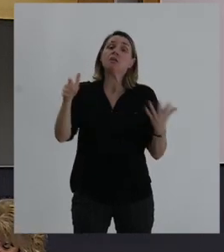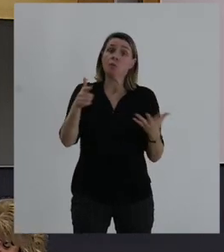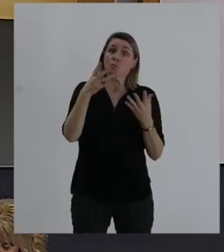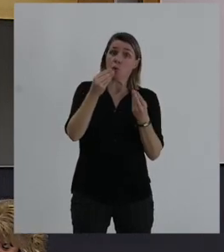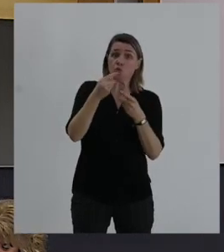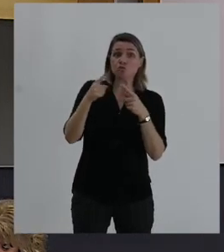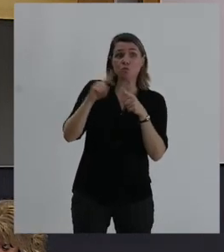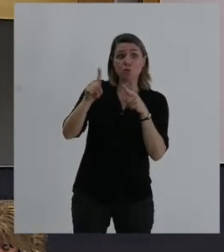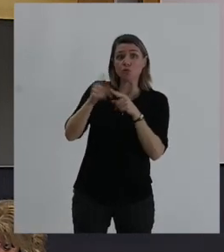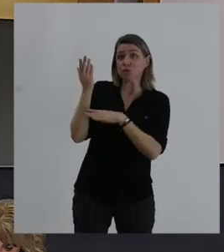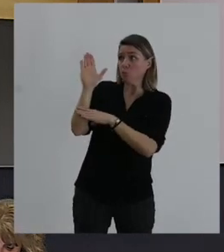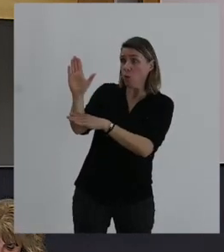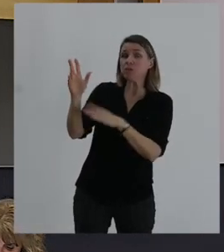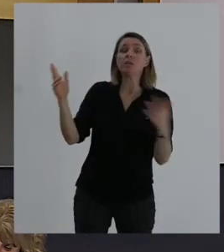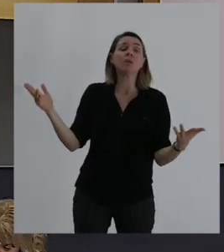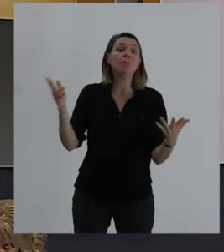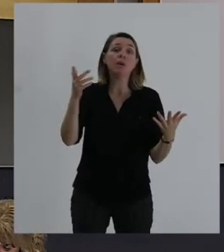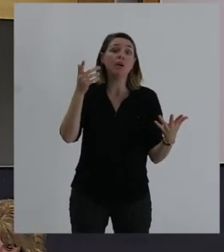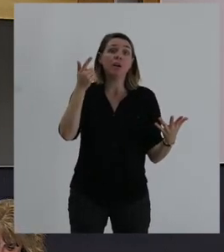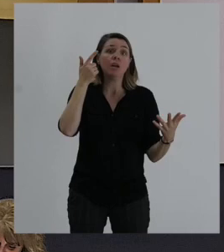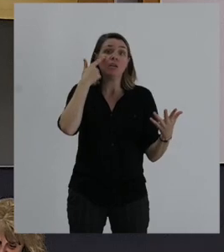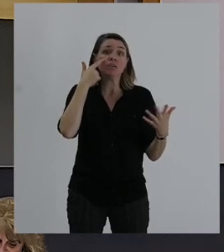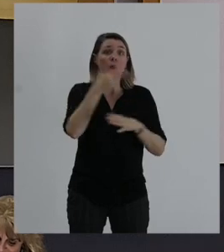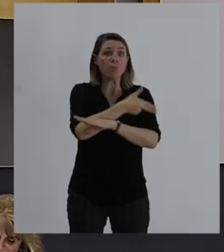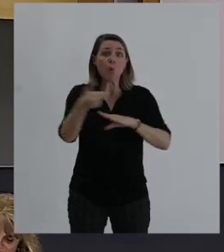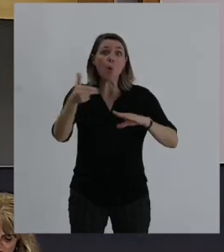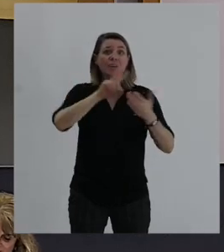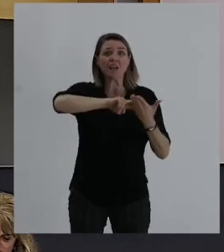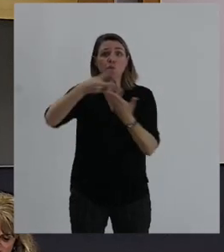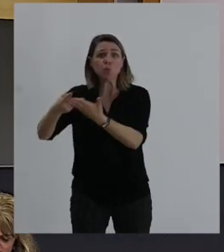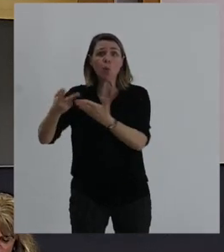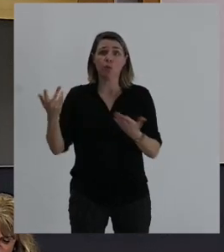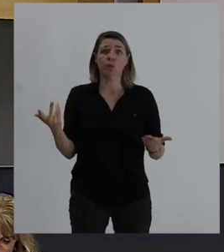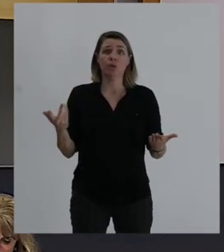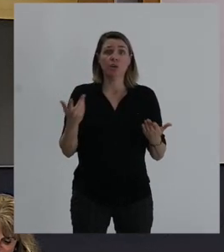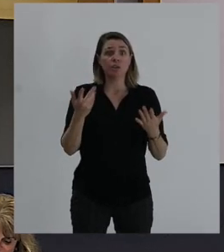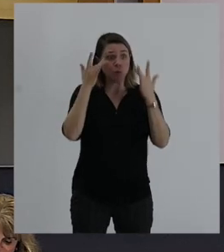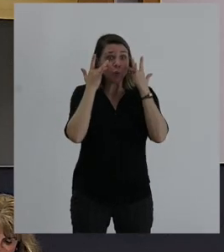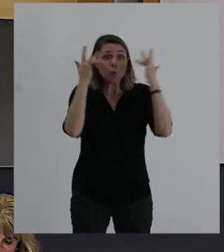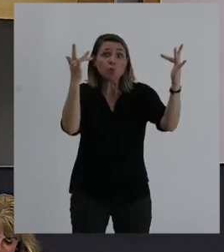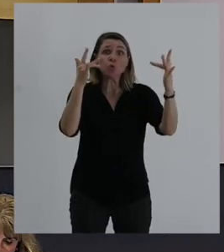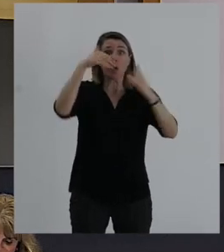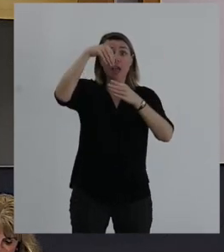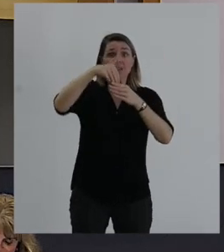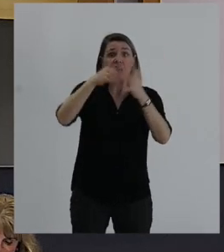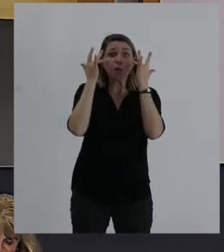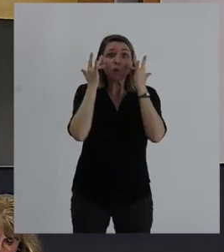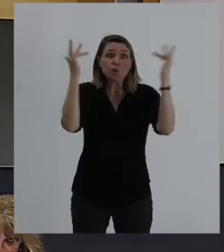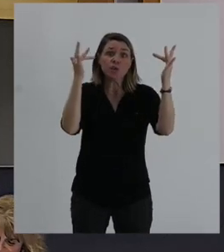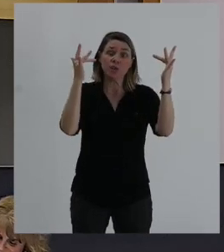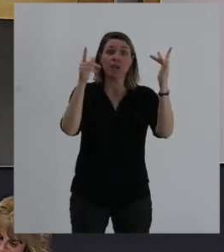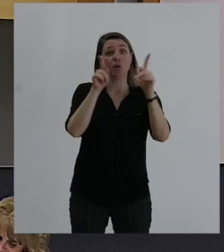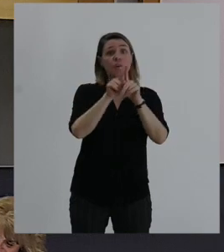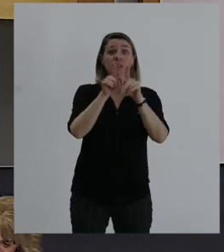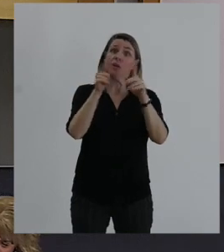valoir. Regardez la CLEF, regardez ce qui va être le bureau des traductions. On a des choses sur culture et interculturalité à faire